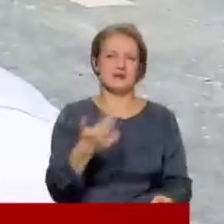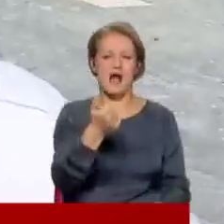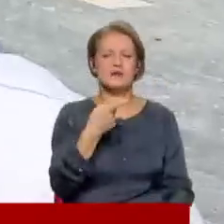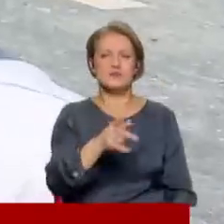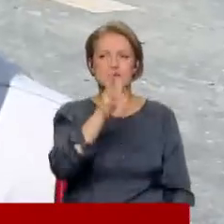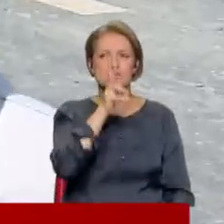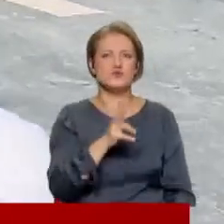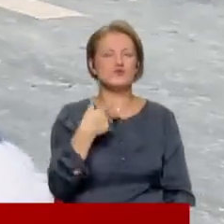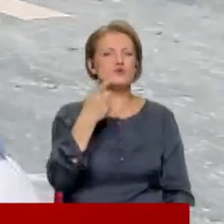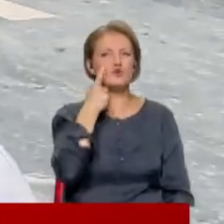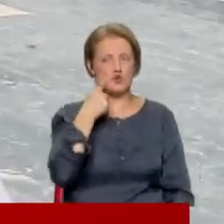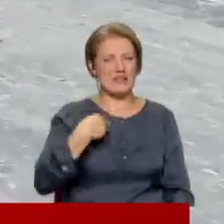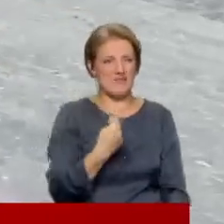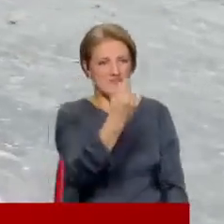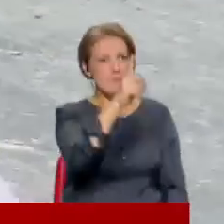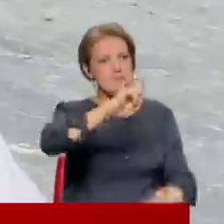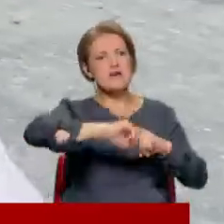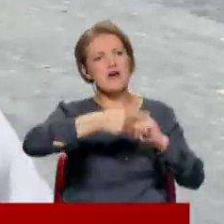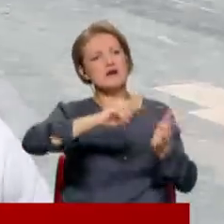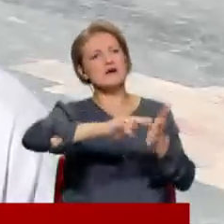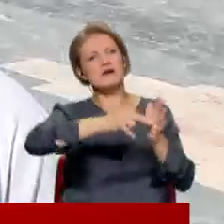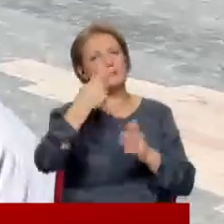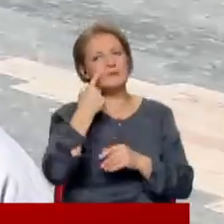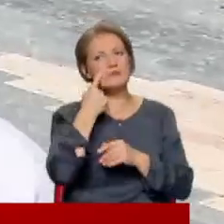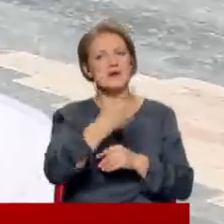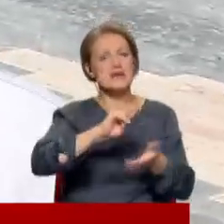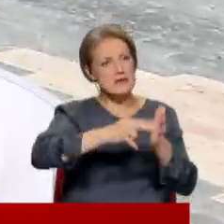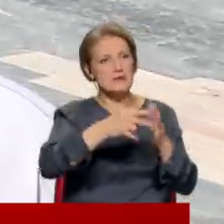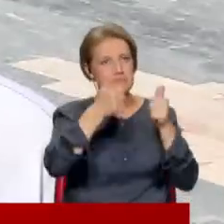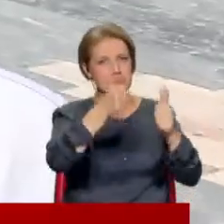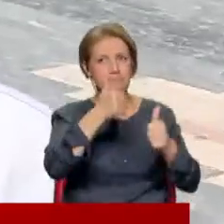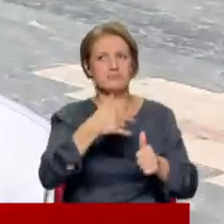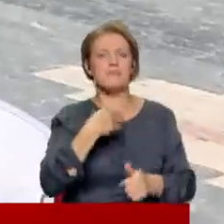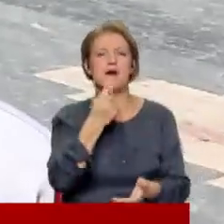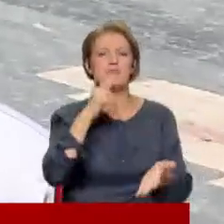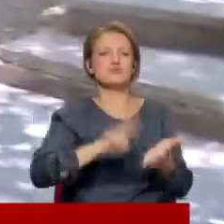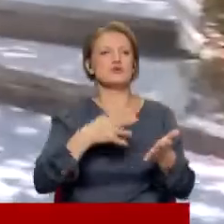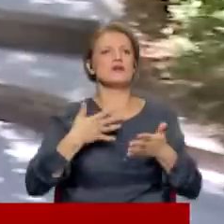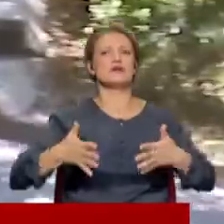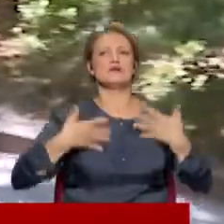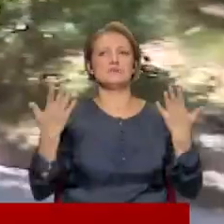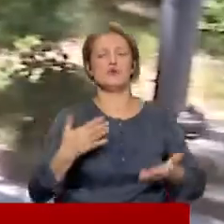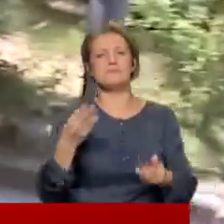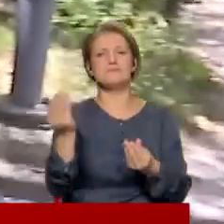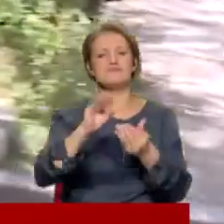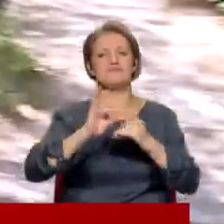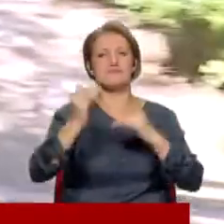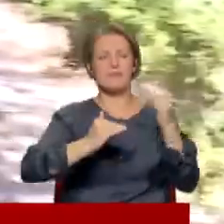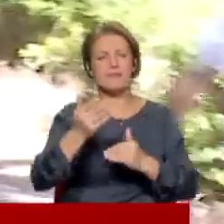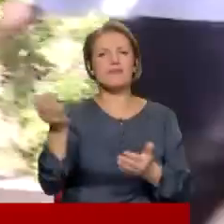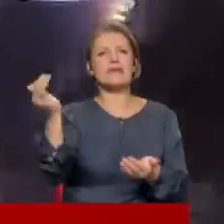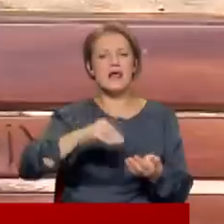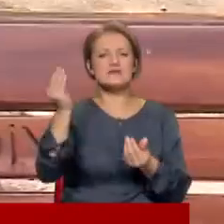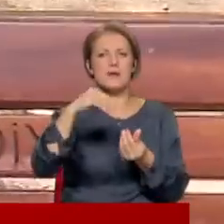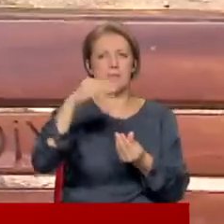6300 lirayı ben hükümete vereyim. Bir hafta geçinsin. Eğer geçiniyorsa ben para pul istemiyorum. Artan enflasyon, her gün peş peşe